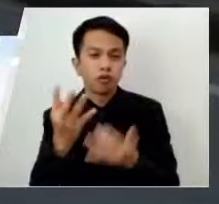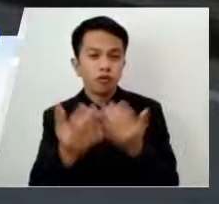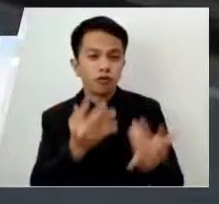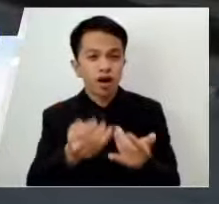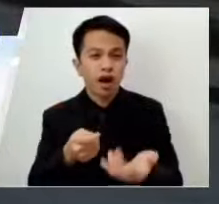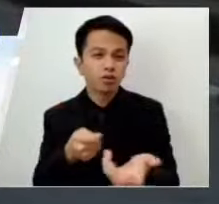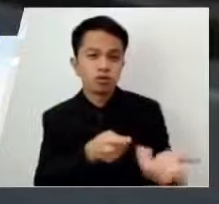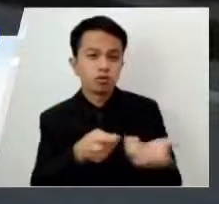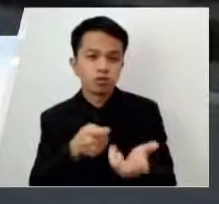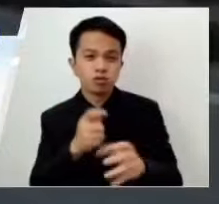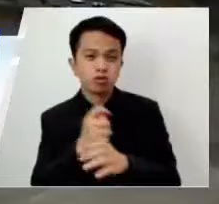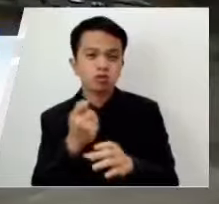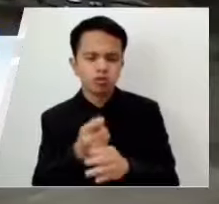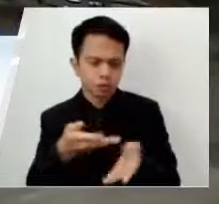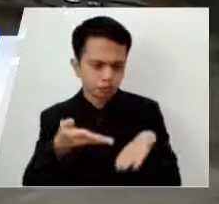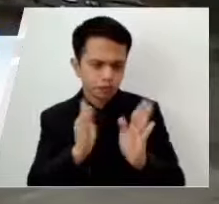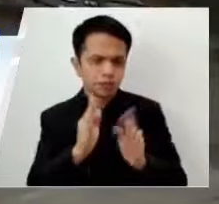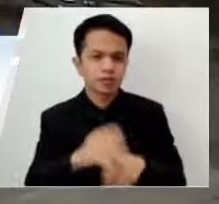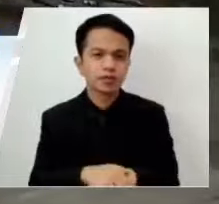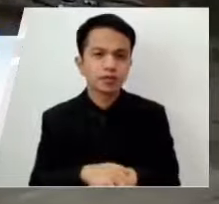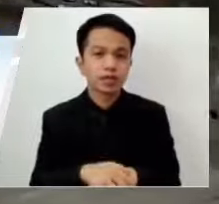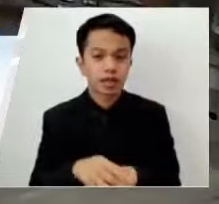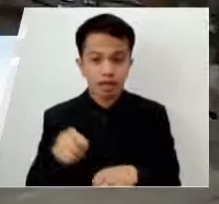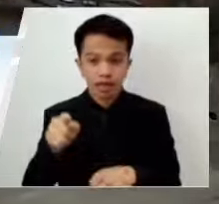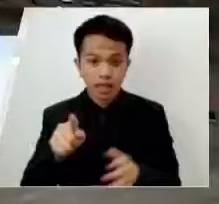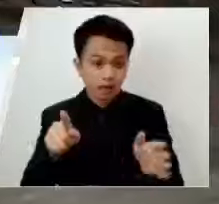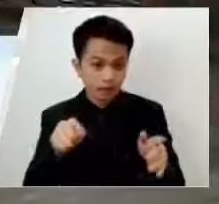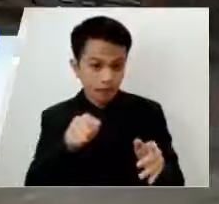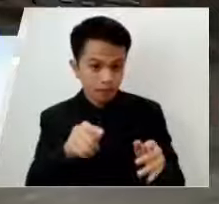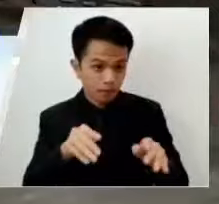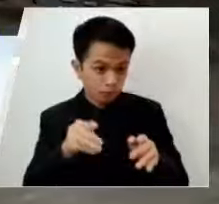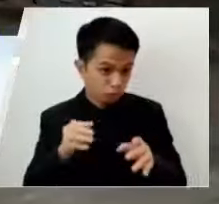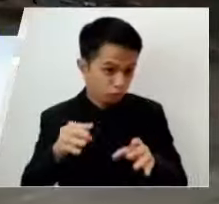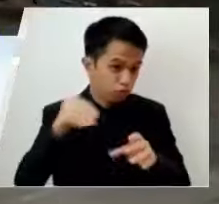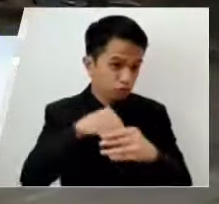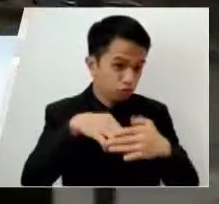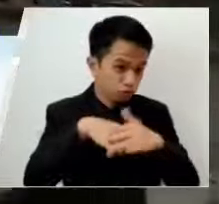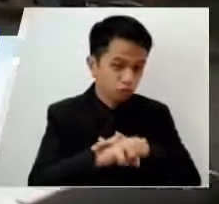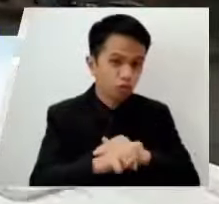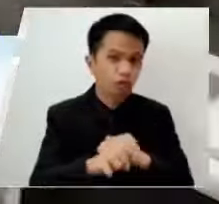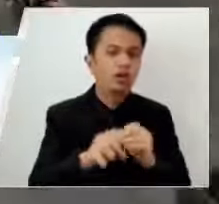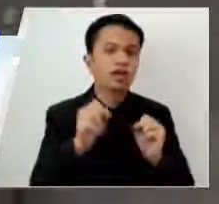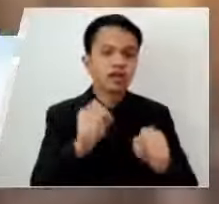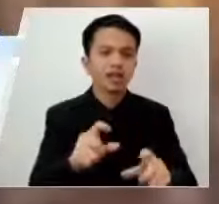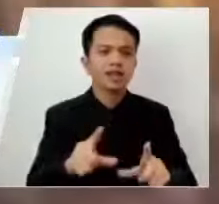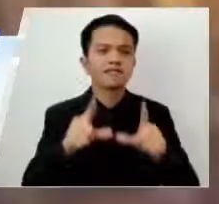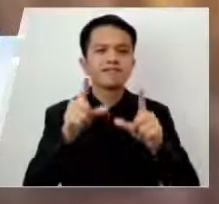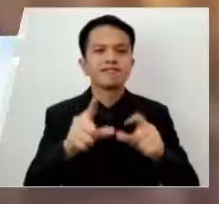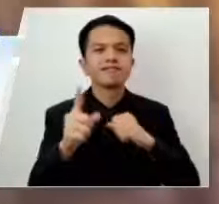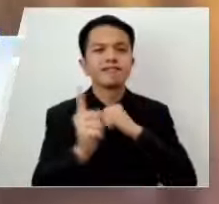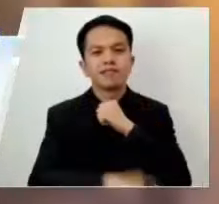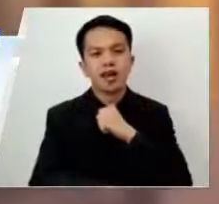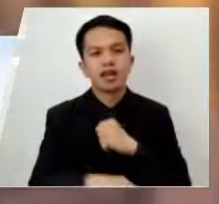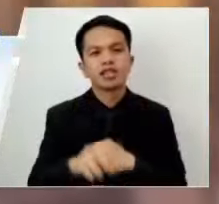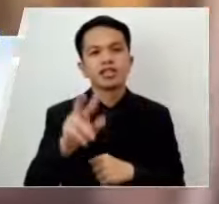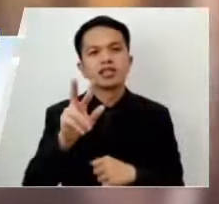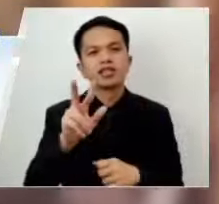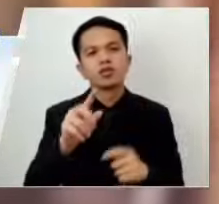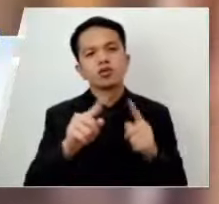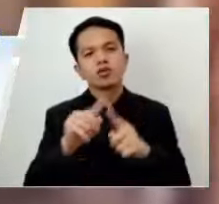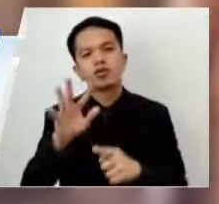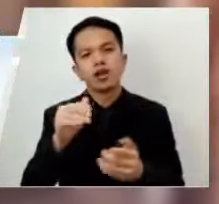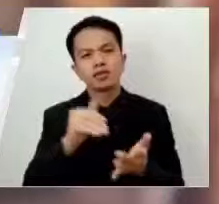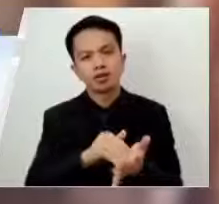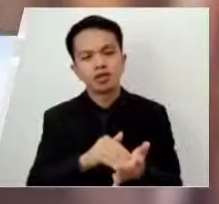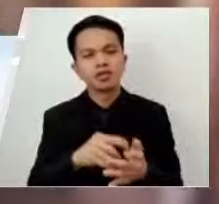sa regulasyon, maharap sa penalty na 5,000 to 30,000 pesos, depende kung pang ilang violation na. pwede